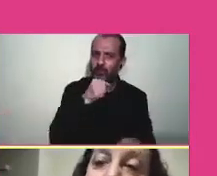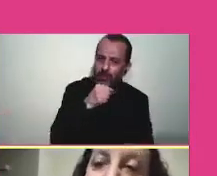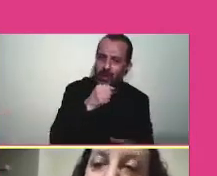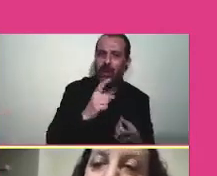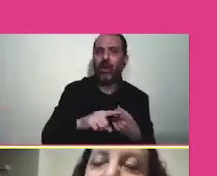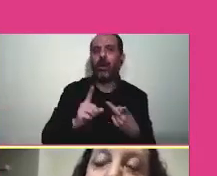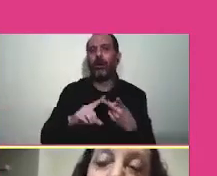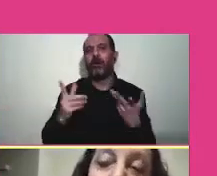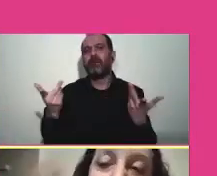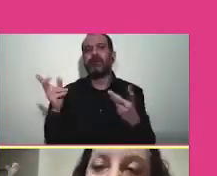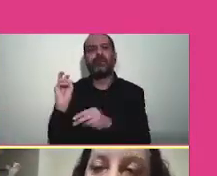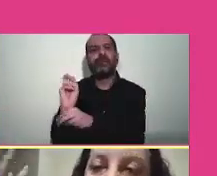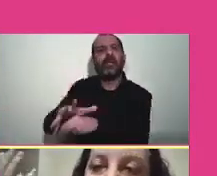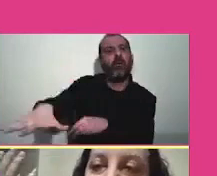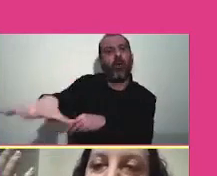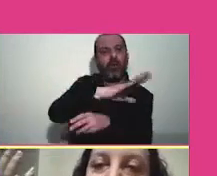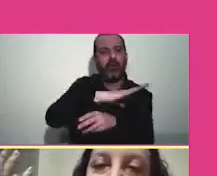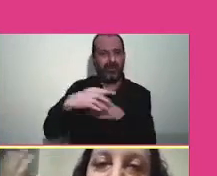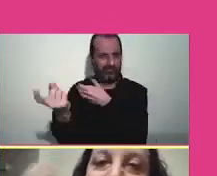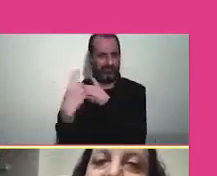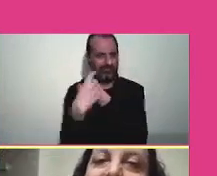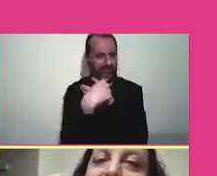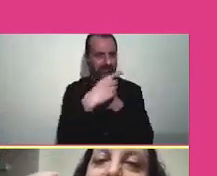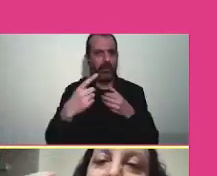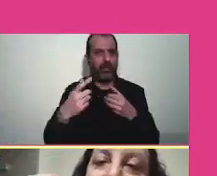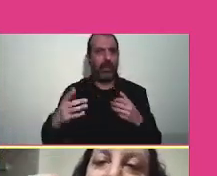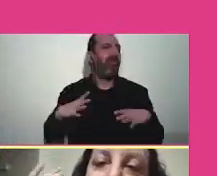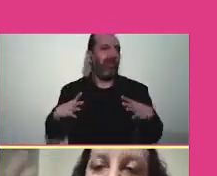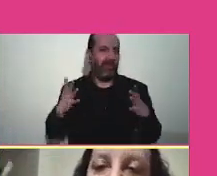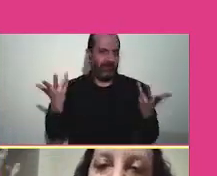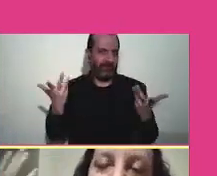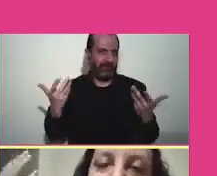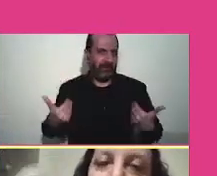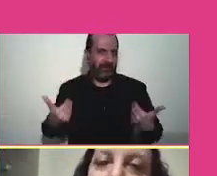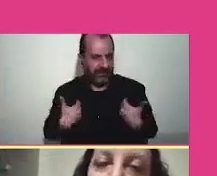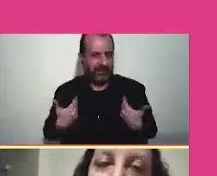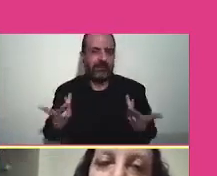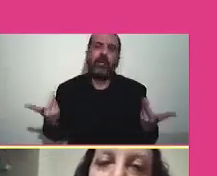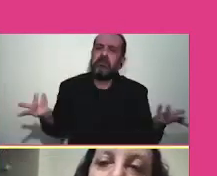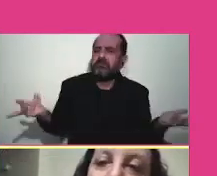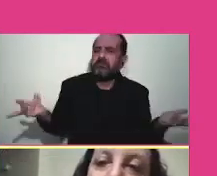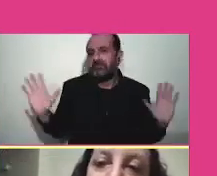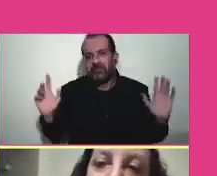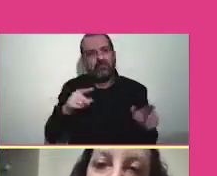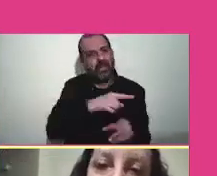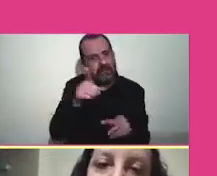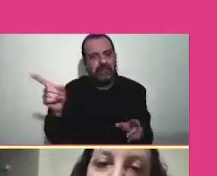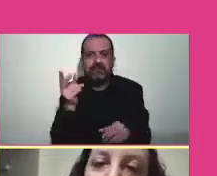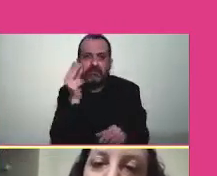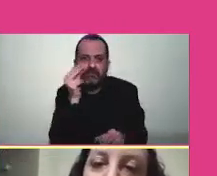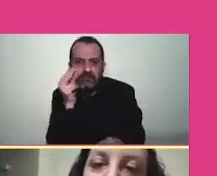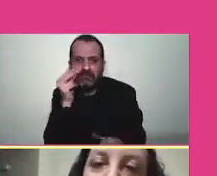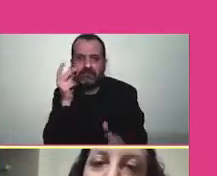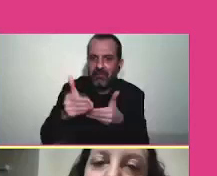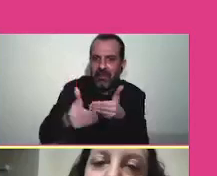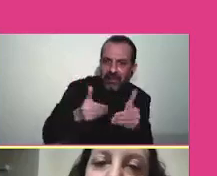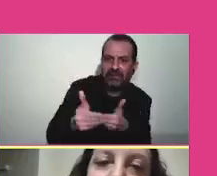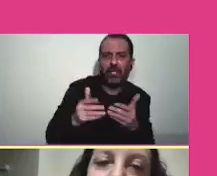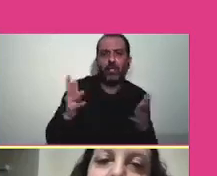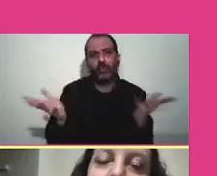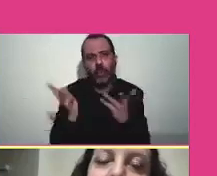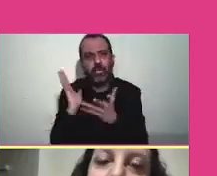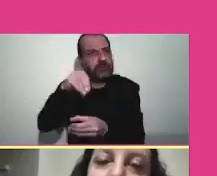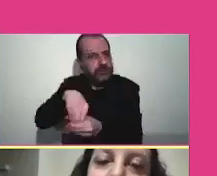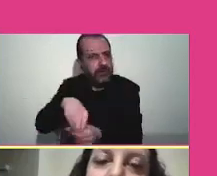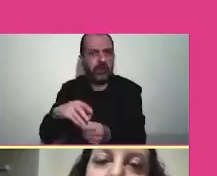Οι υπόλοιποι, όσοι δεν παίζετε, πραγματικά θα χαρούμε πολύ να μπείτε στη διαδικασία, να συμμετάσχετε κι